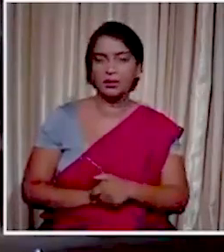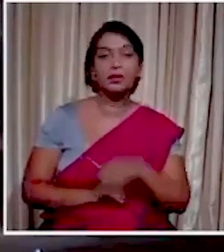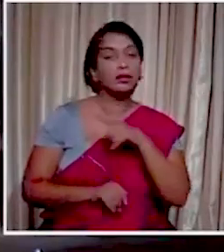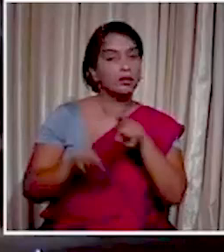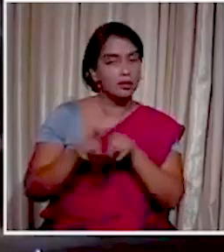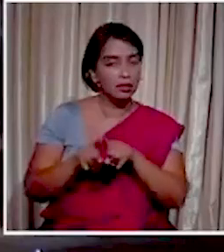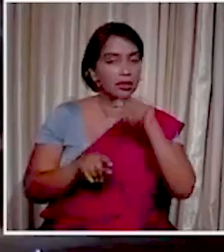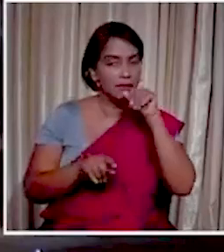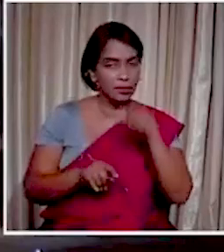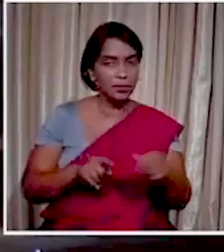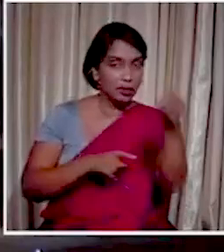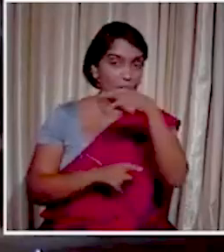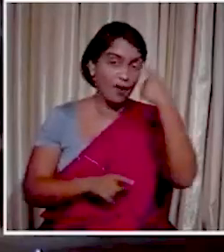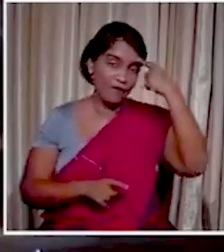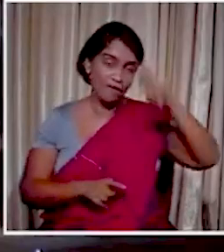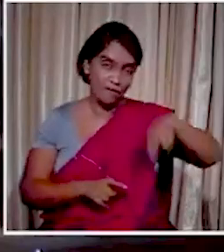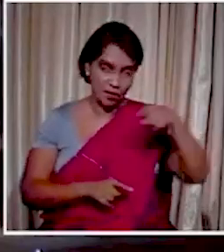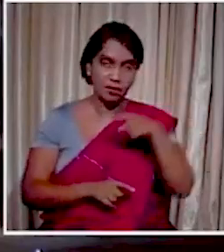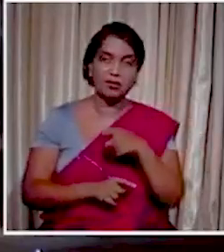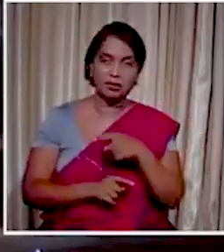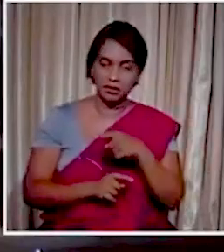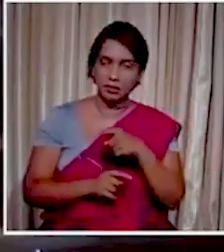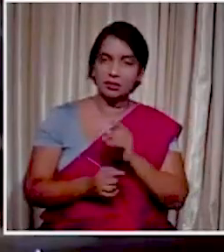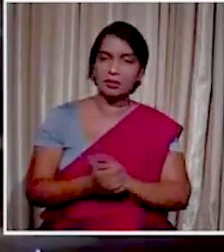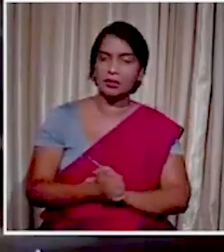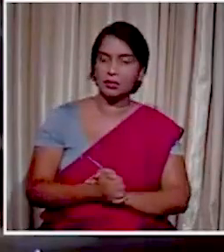एनिसा अद किसिसेत्म कौरु हरि विश्वास करनवा नाम